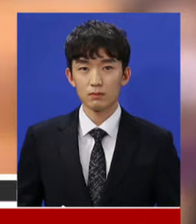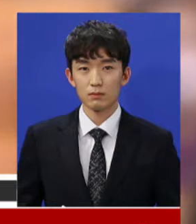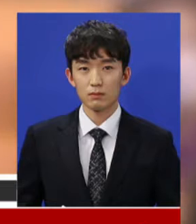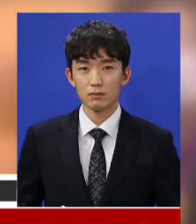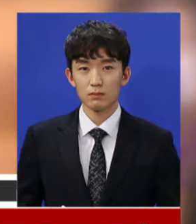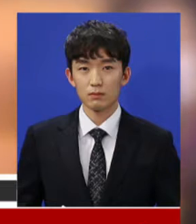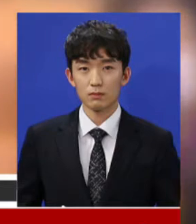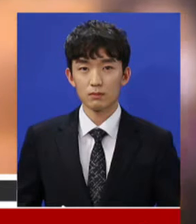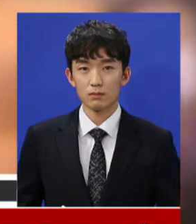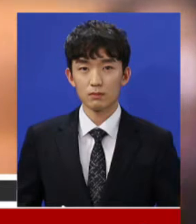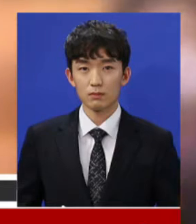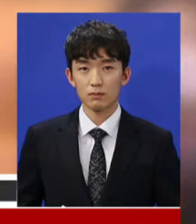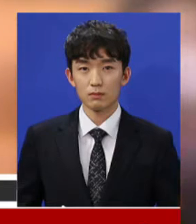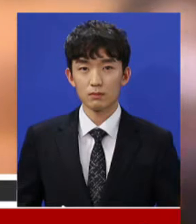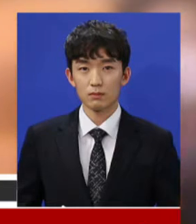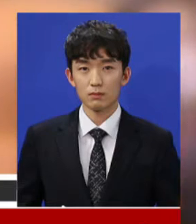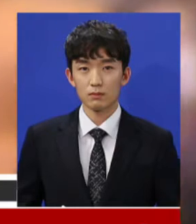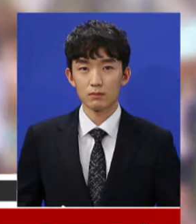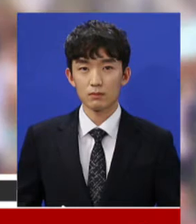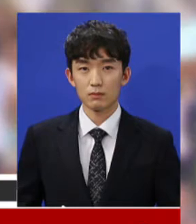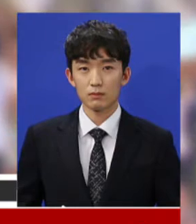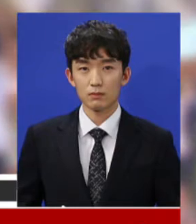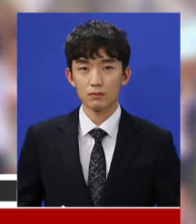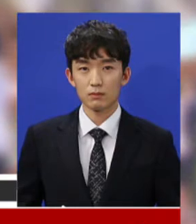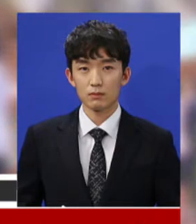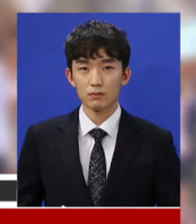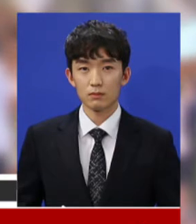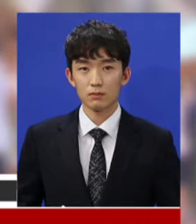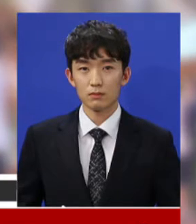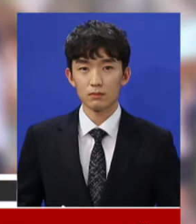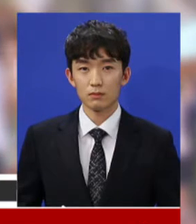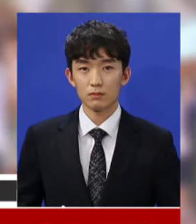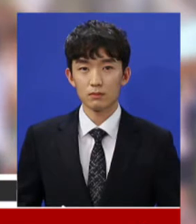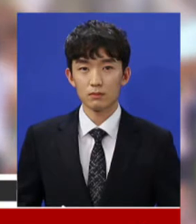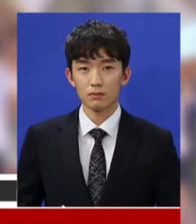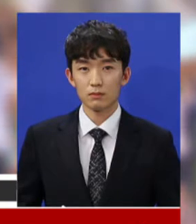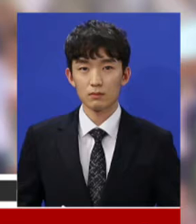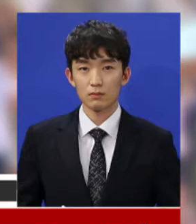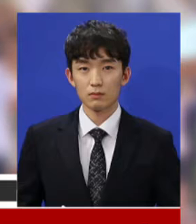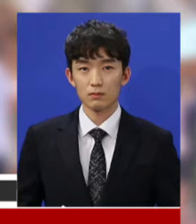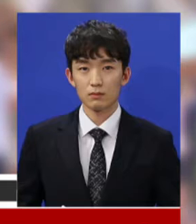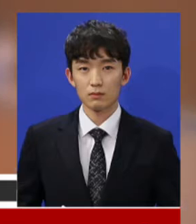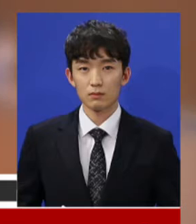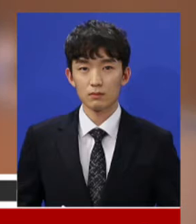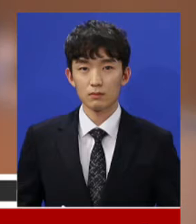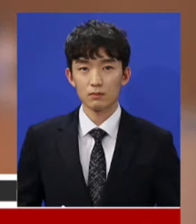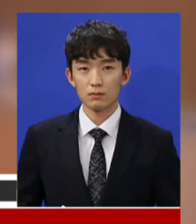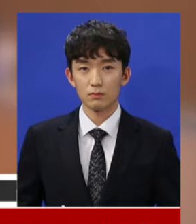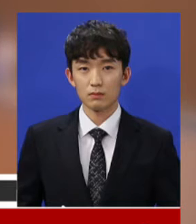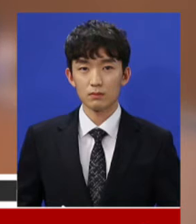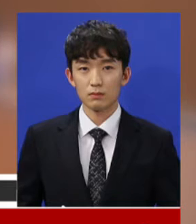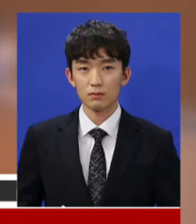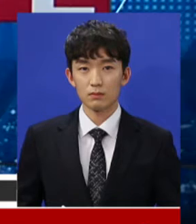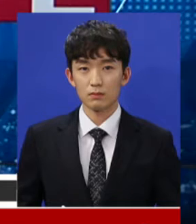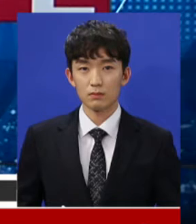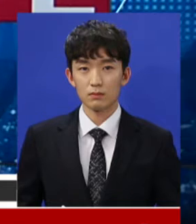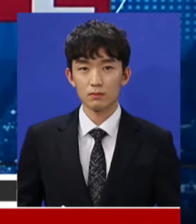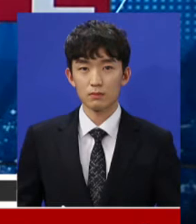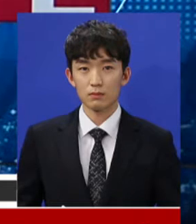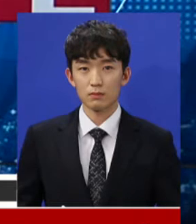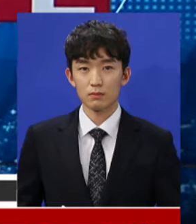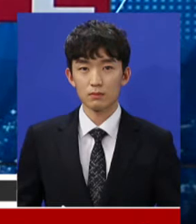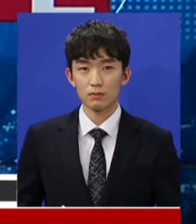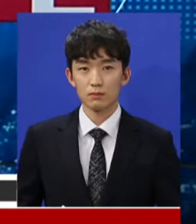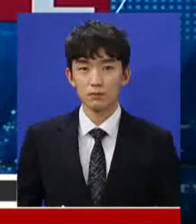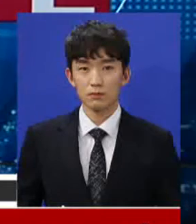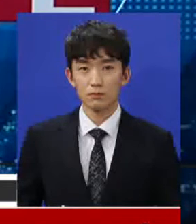한 교회는 성탄절 연휴 동안 비대면 예배 수칙을 어기고 대면 모임을 가진 것으로 확인됐습니다. 네. 자,